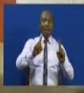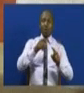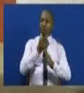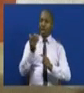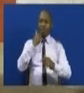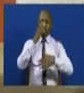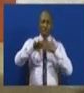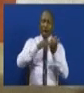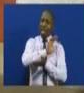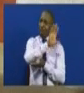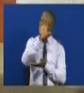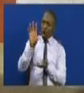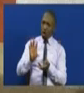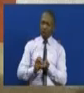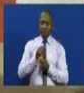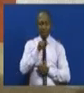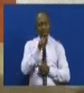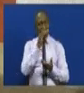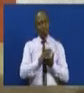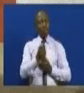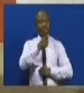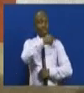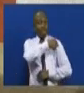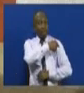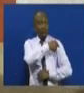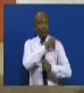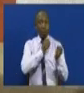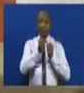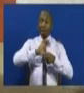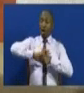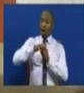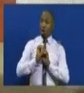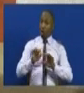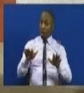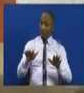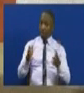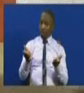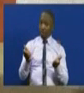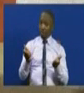pamoja. Je, hii inaweza kuwa tiba dhidi ya virusi vya corona?